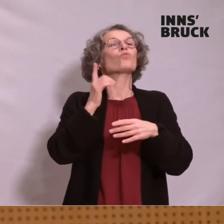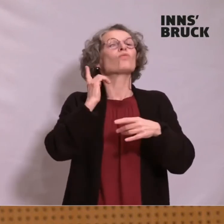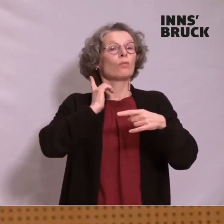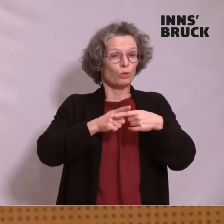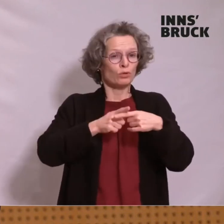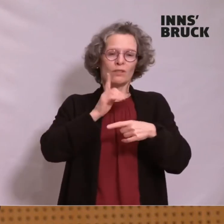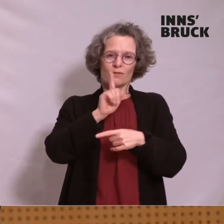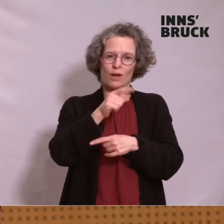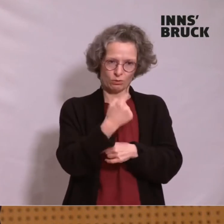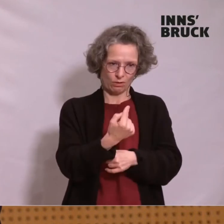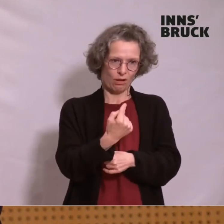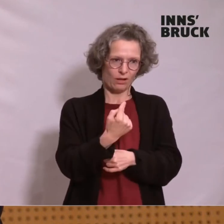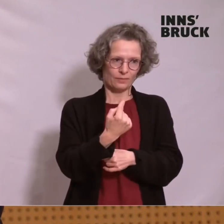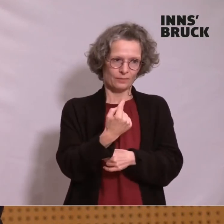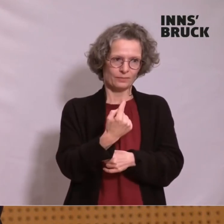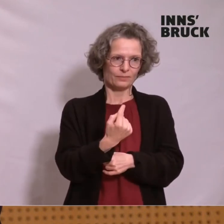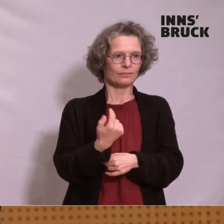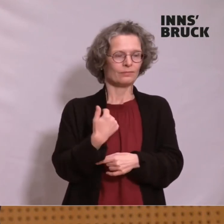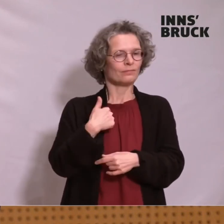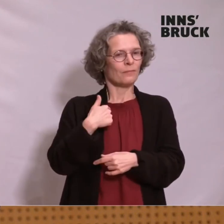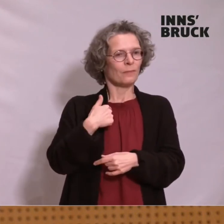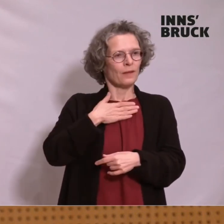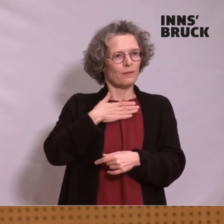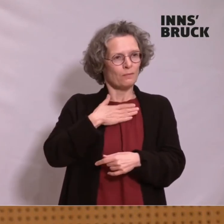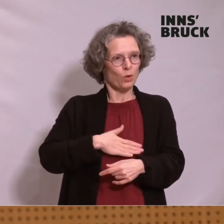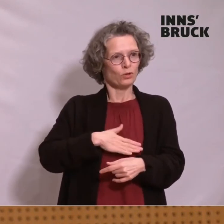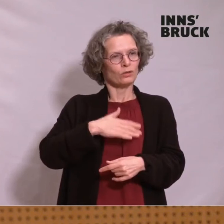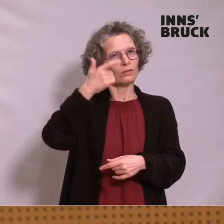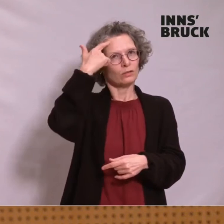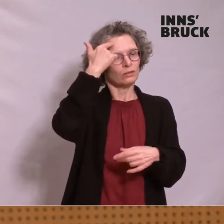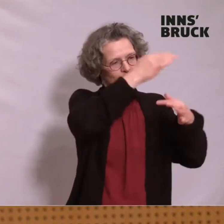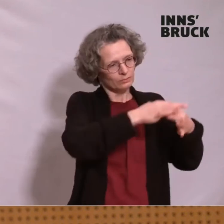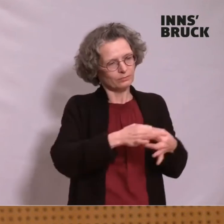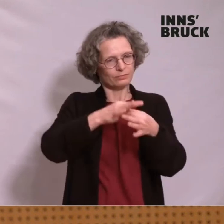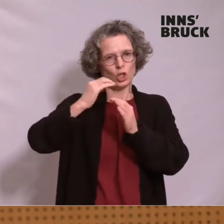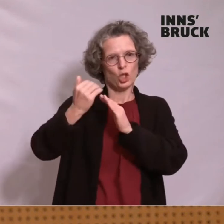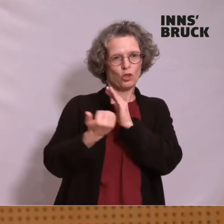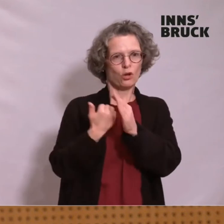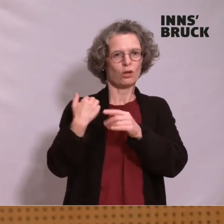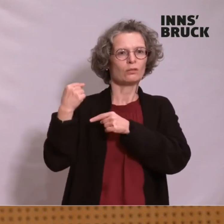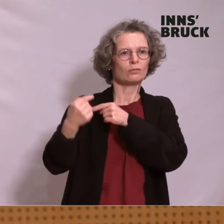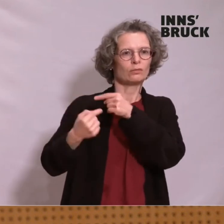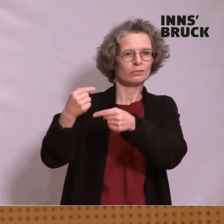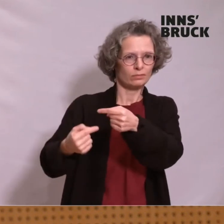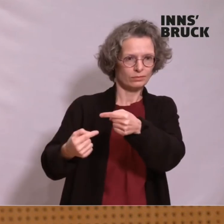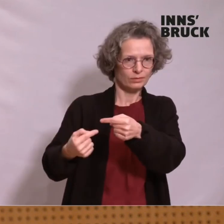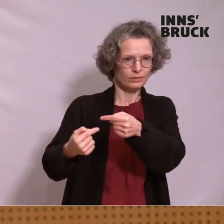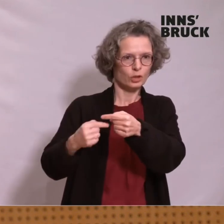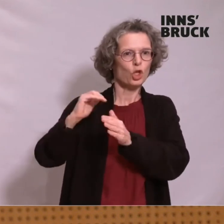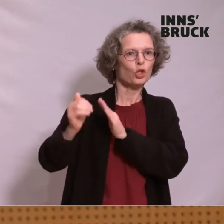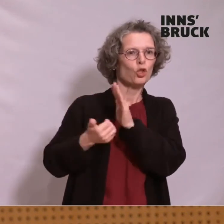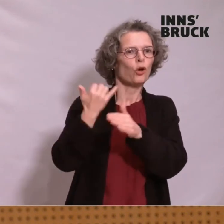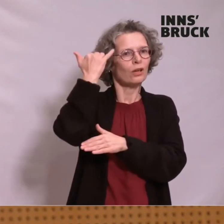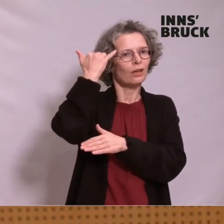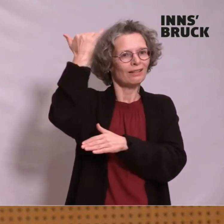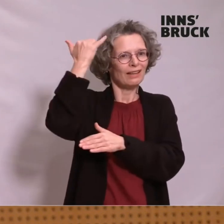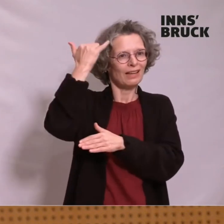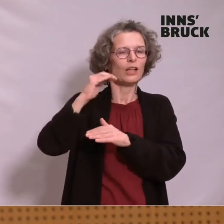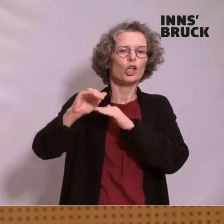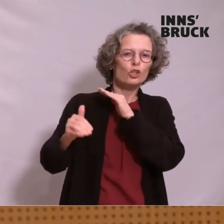An dieser Stelle möchte ich gedanklich wieder einen Bogen zu neuen Vorgangsweisen spannen, neuen Ideen, neuen